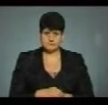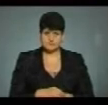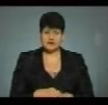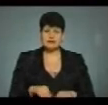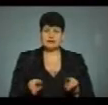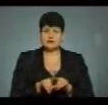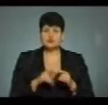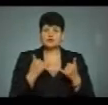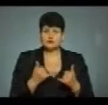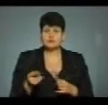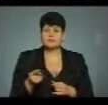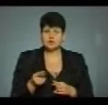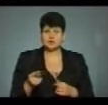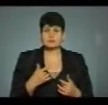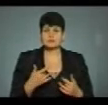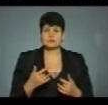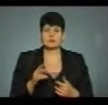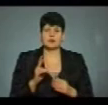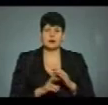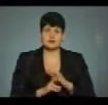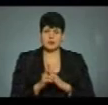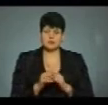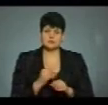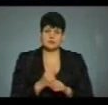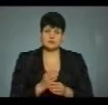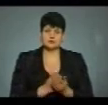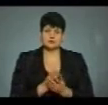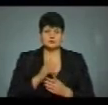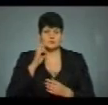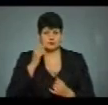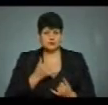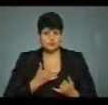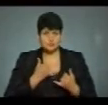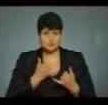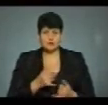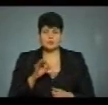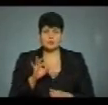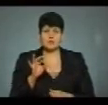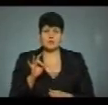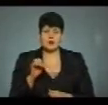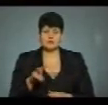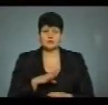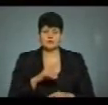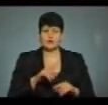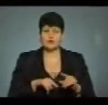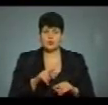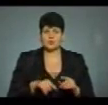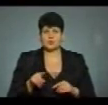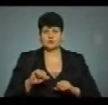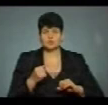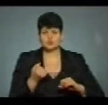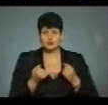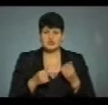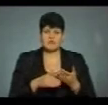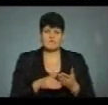Також сьогодні в Тернопільському архікатедральному соборі провели поминальну службу за Олександром Орляком. На ній були присутні родичі Олександра, його побратими і